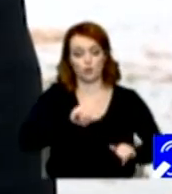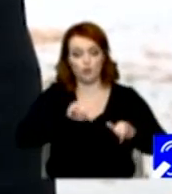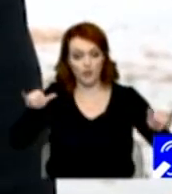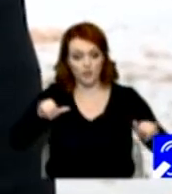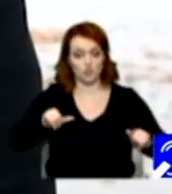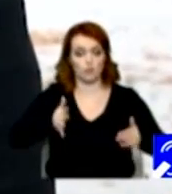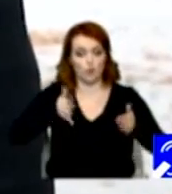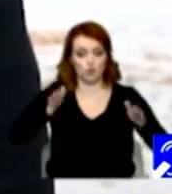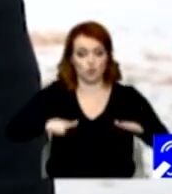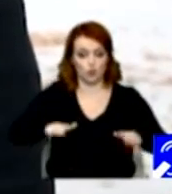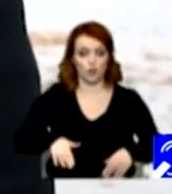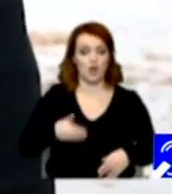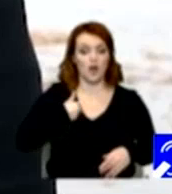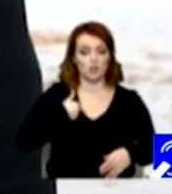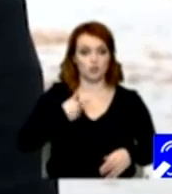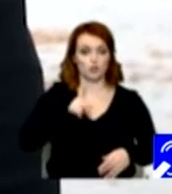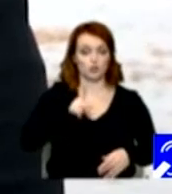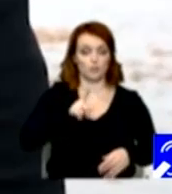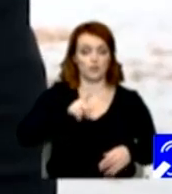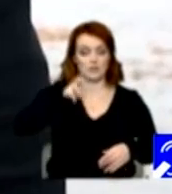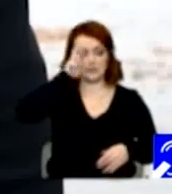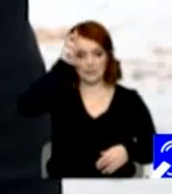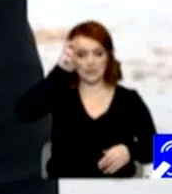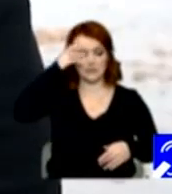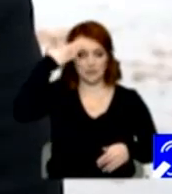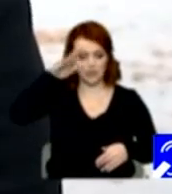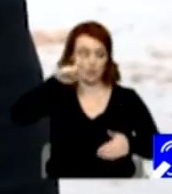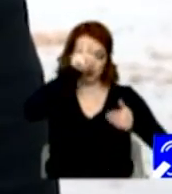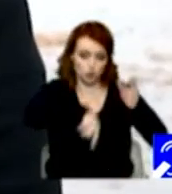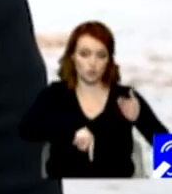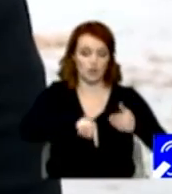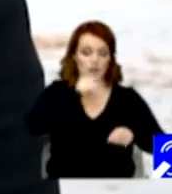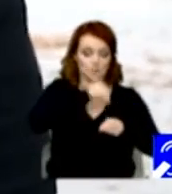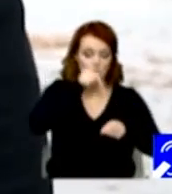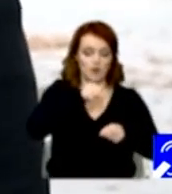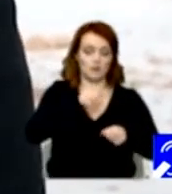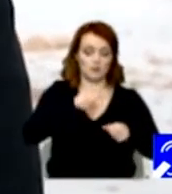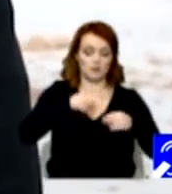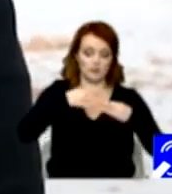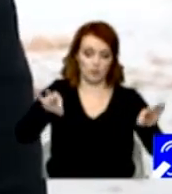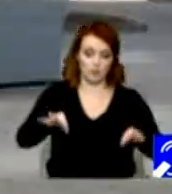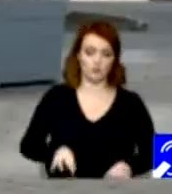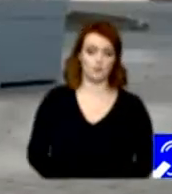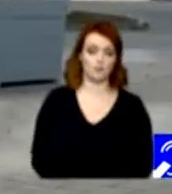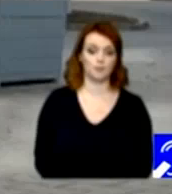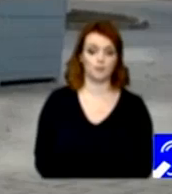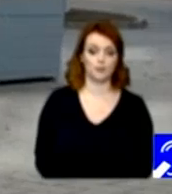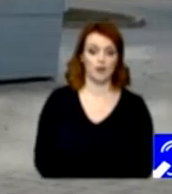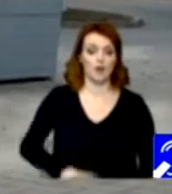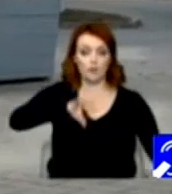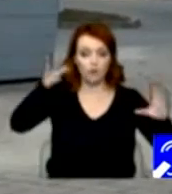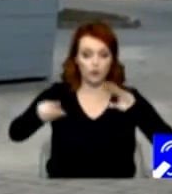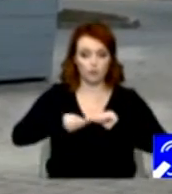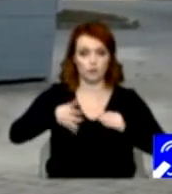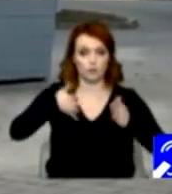investitorii să se simtă singuri anume pentru ca să poată face planuri pe termen lung volumul total